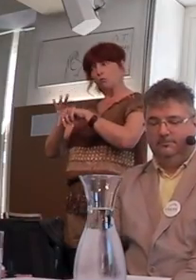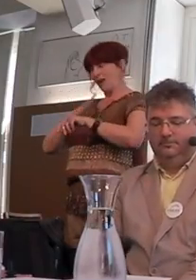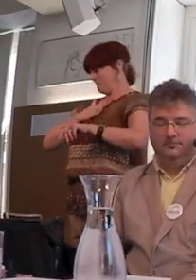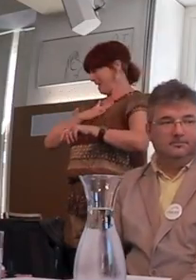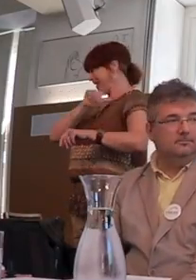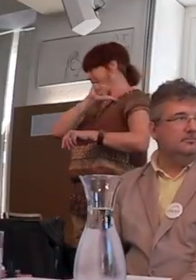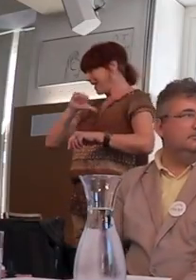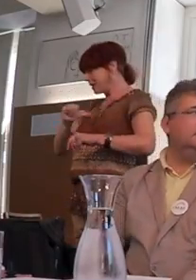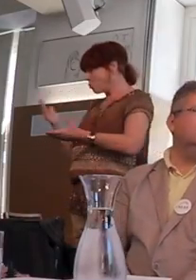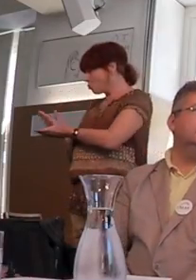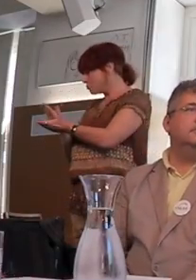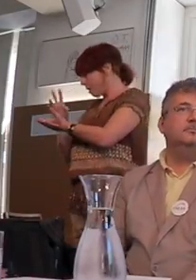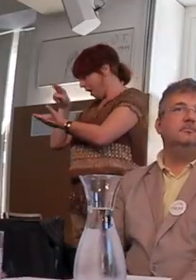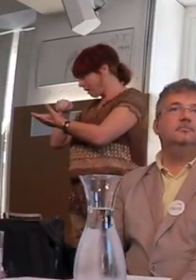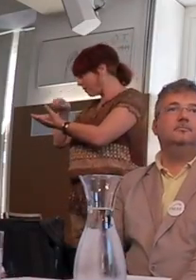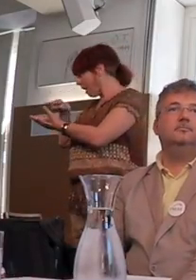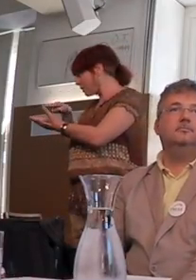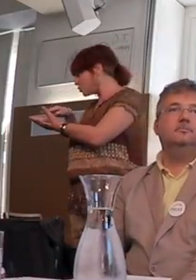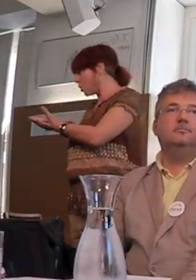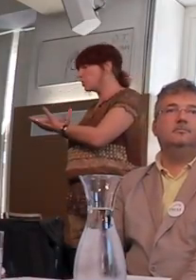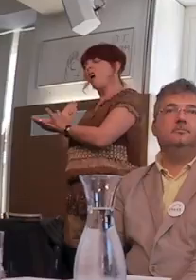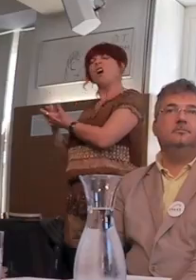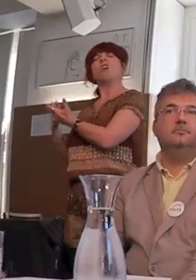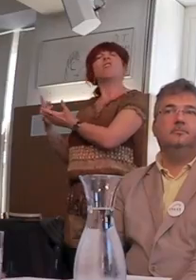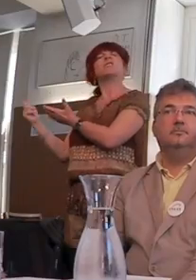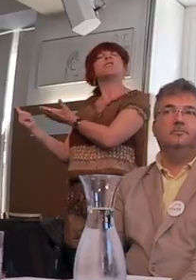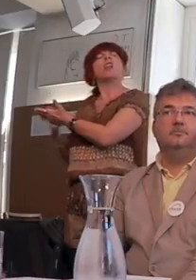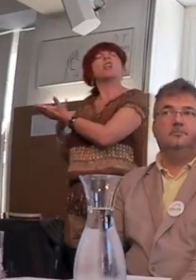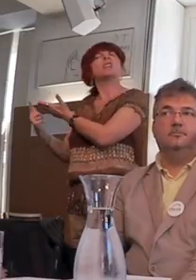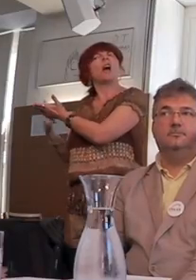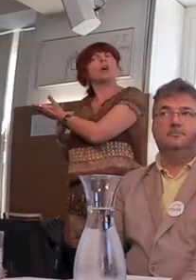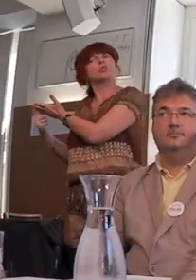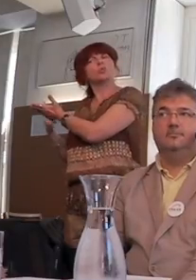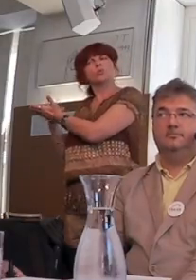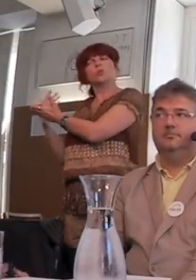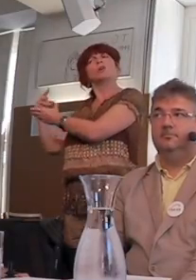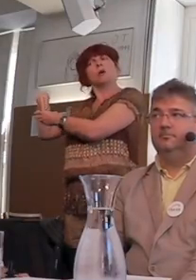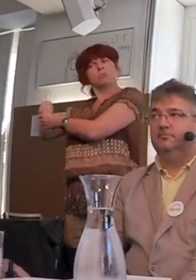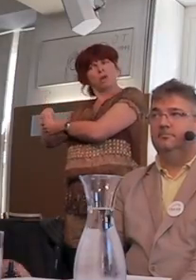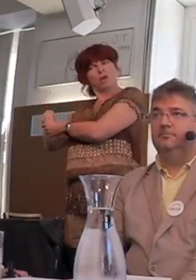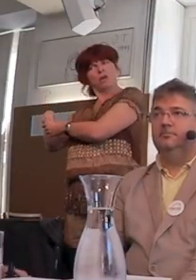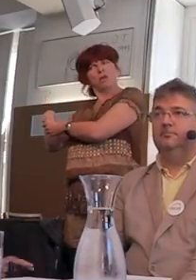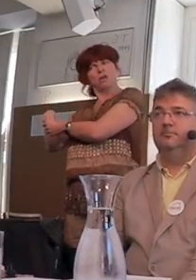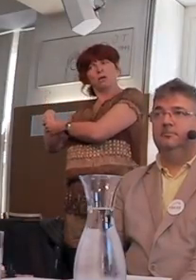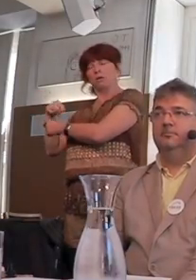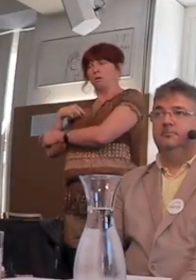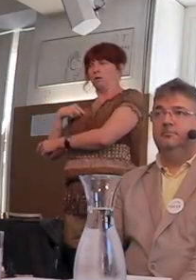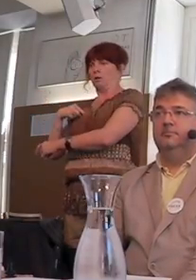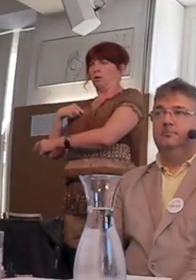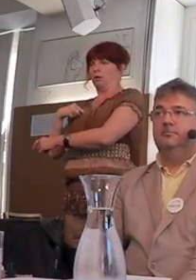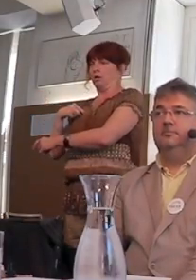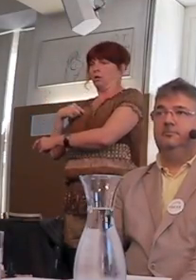da sozusagen an Literatur und alles uns auch schon immer angeschaut hatten, war ich über